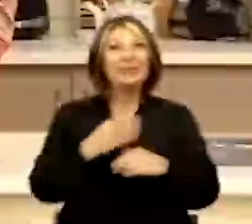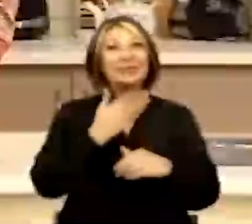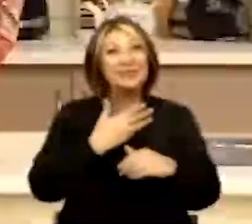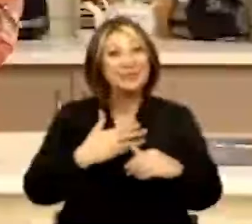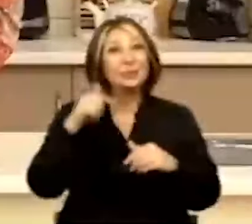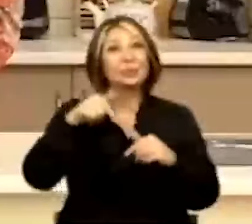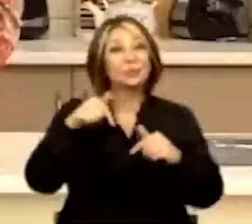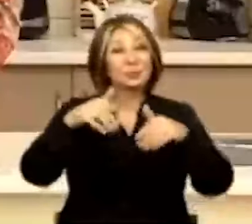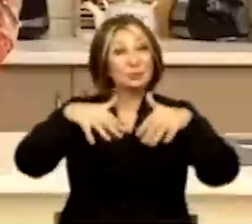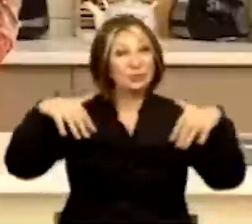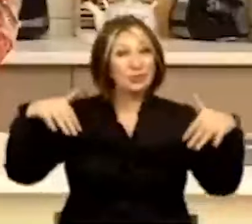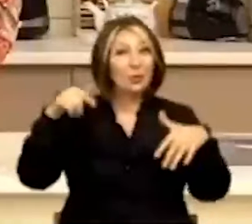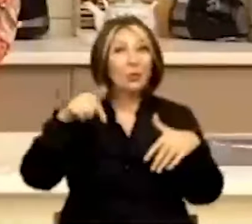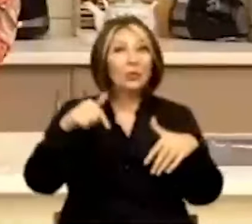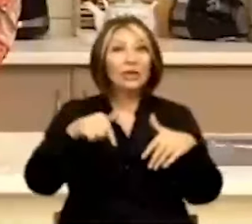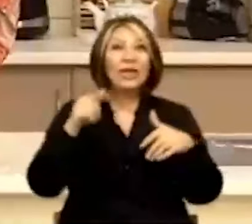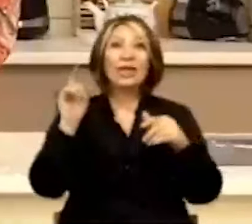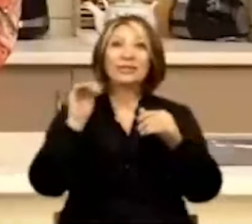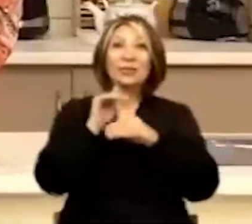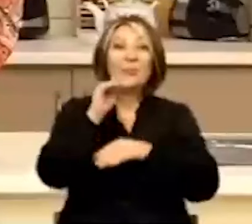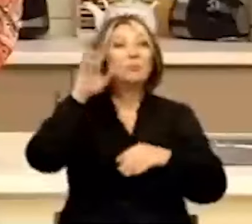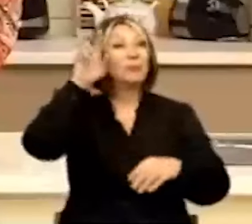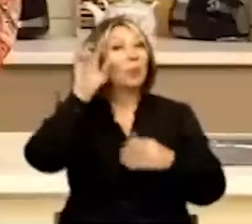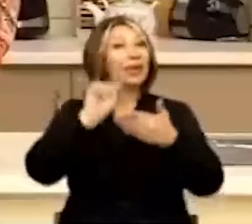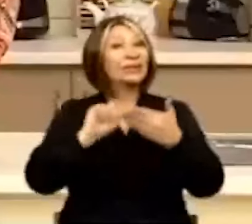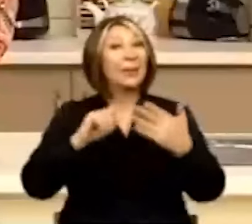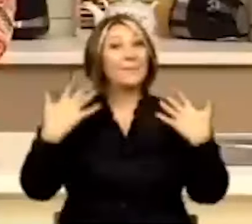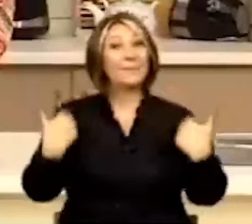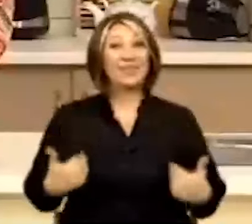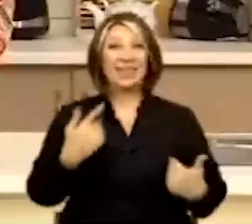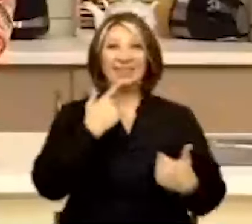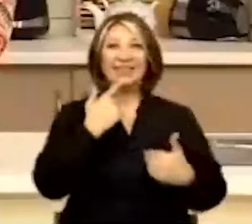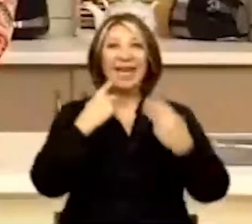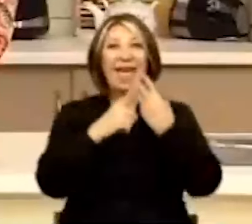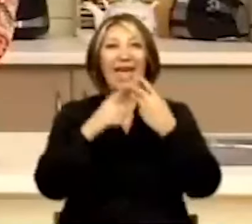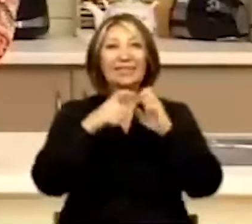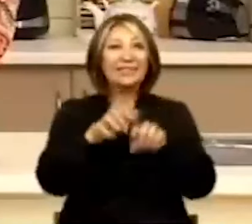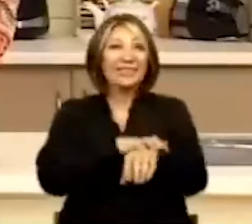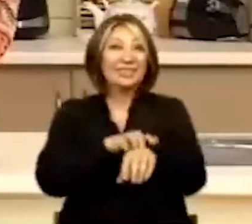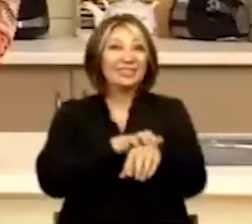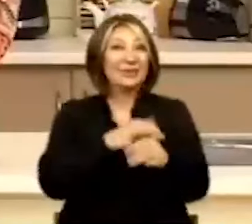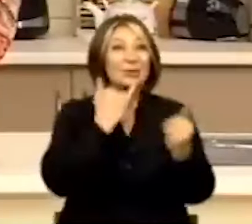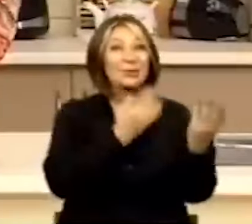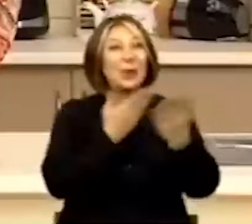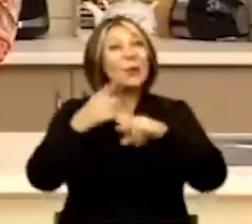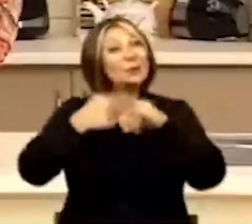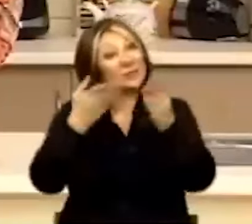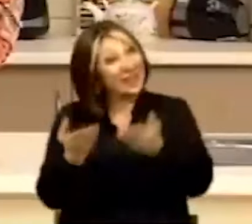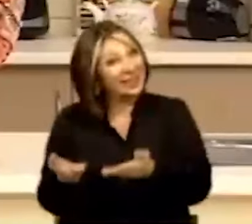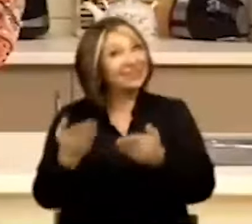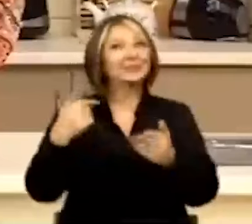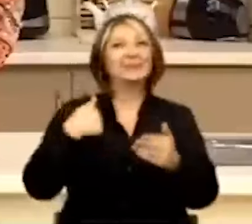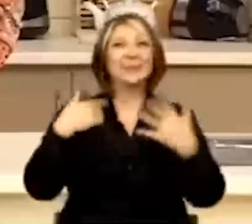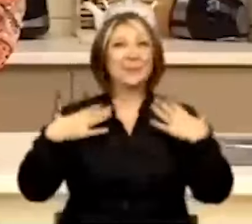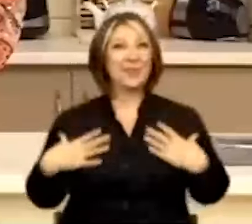İzleyicilerim bugün stüdyomda yine ünlü yaşam koçu, psikolog, yazar ve beden dili uzmanı Ertekin Kaşıntı'yı konuk ediyorum. Öncelikle hoş geldiniz. Bugün